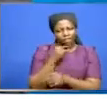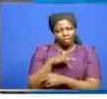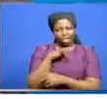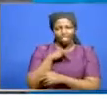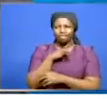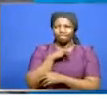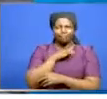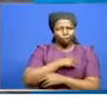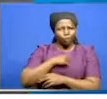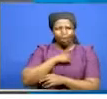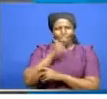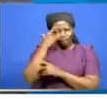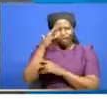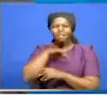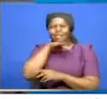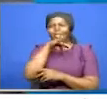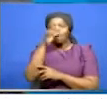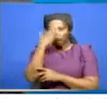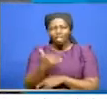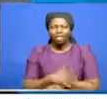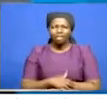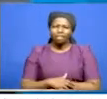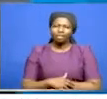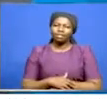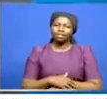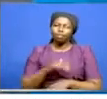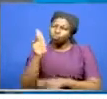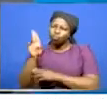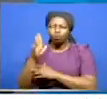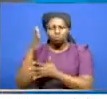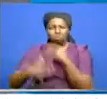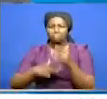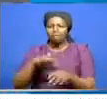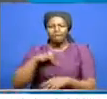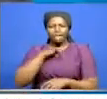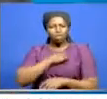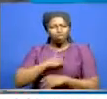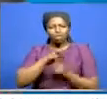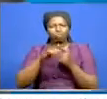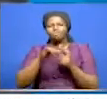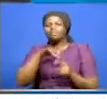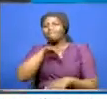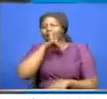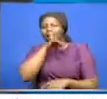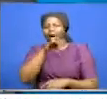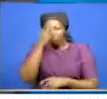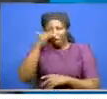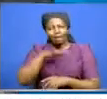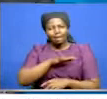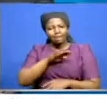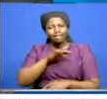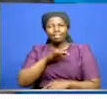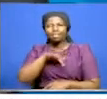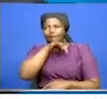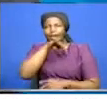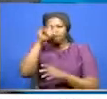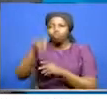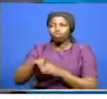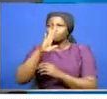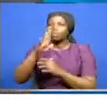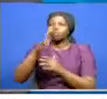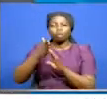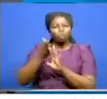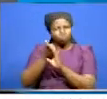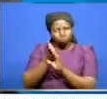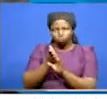wacha kulilia Raila. Mm-hmm. Raila ni mtu ambaye anapaswa kuachwa nje kabisa, mm-hmm, ndio Kenya iende vizuri. Hiyo ni matamshi yako si ya shirika. Kabisa ni yangu hiyo na